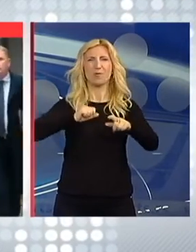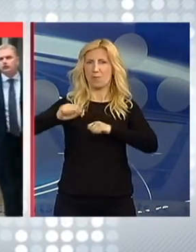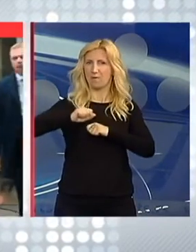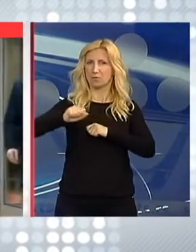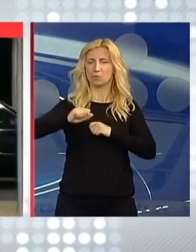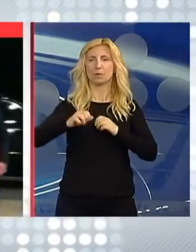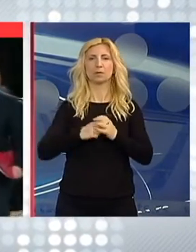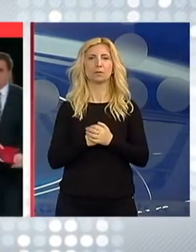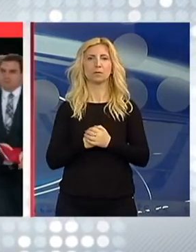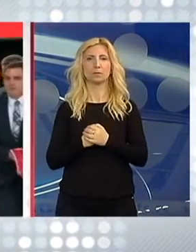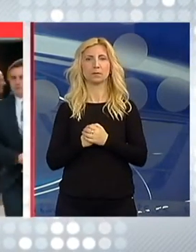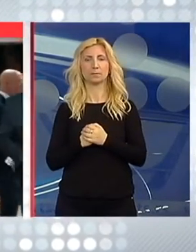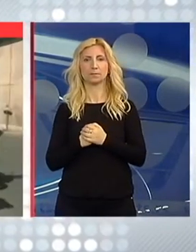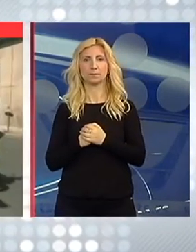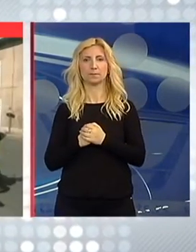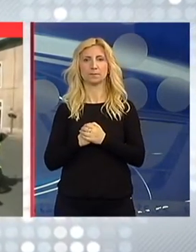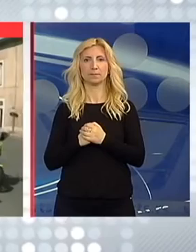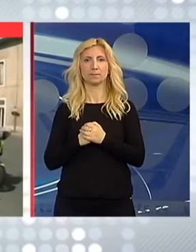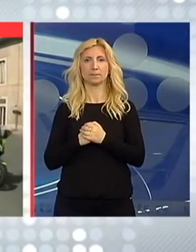kukavičluk.